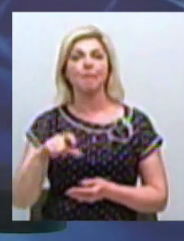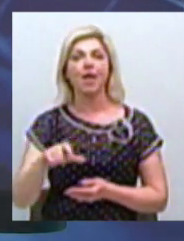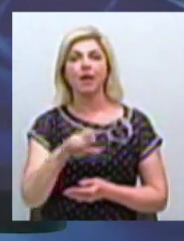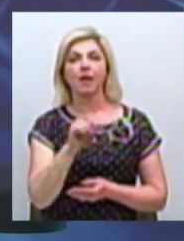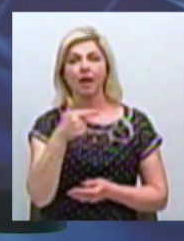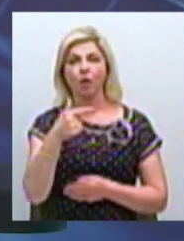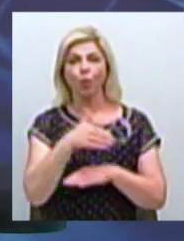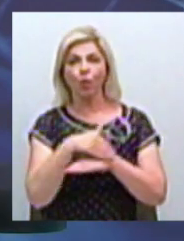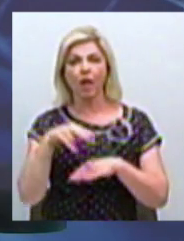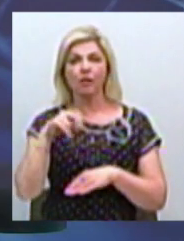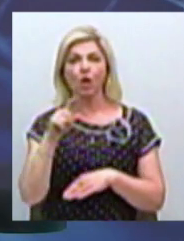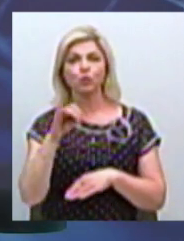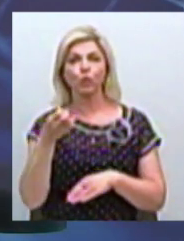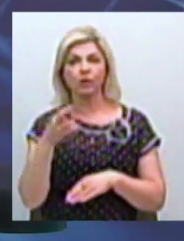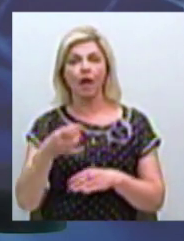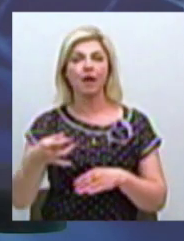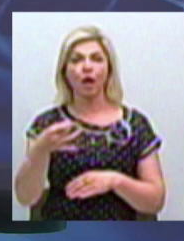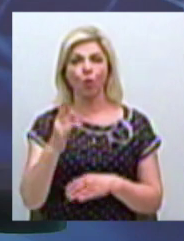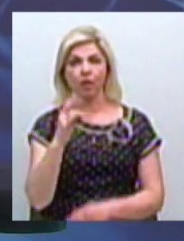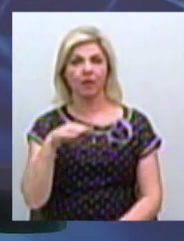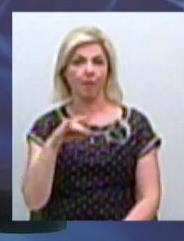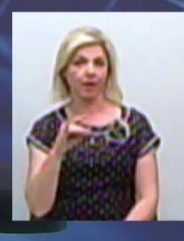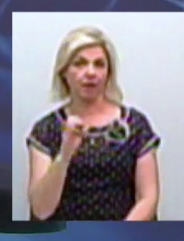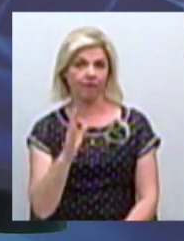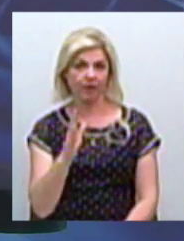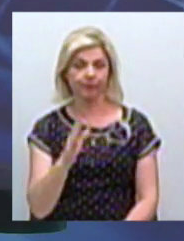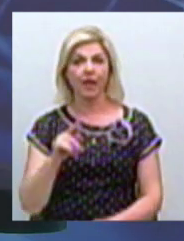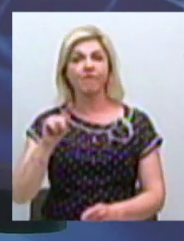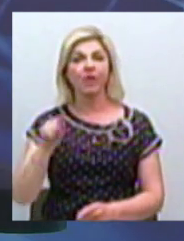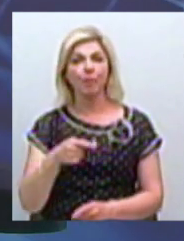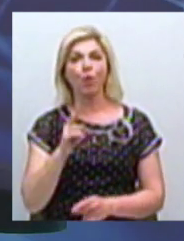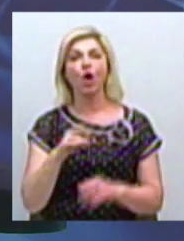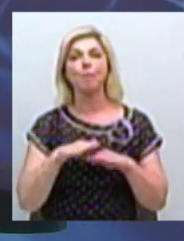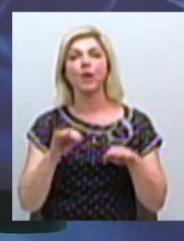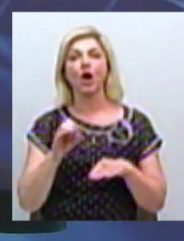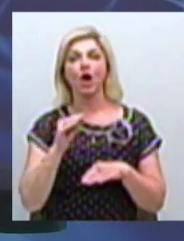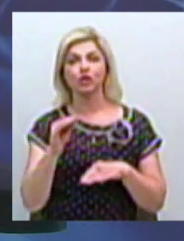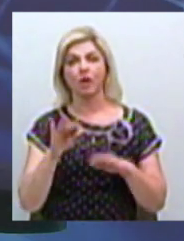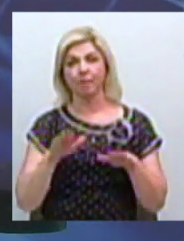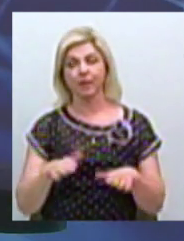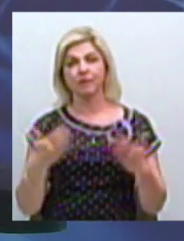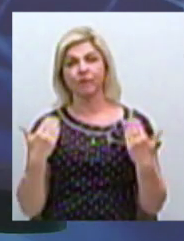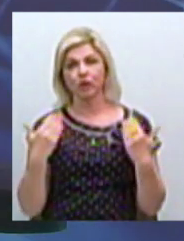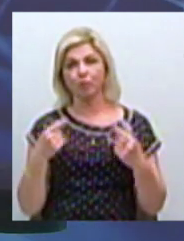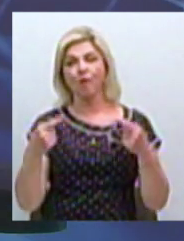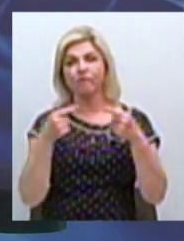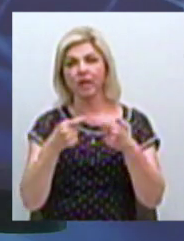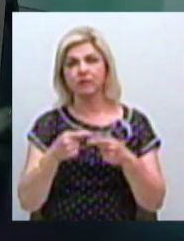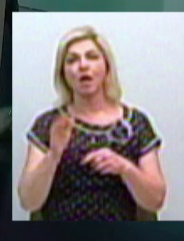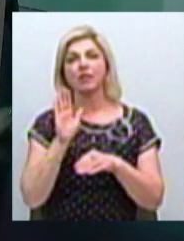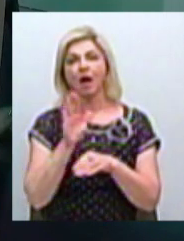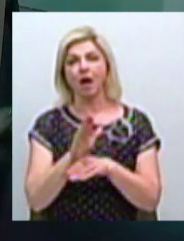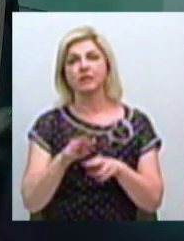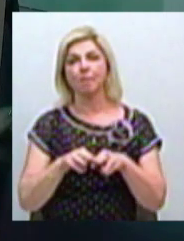по вулиці Лазурній у мікрорайоні «Намив». Вимоги до пляжів і місць відпочинку визначені наказом